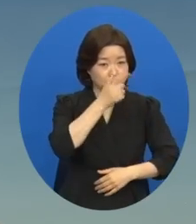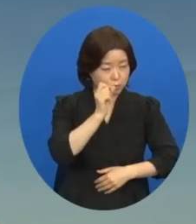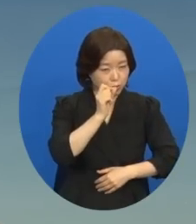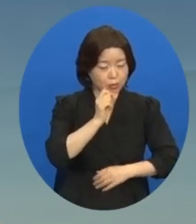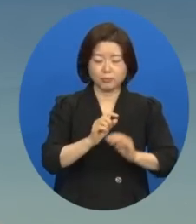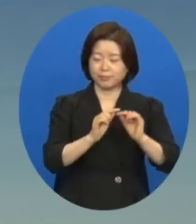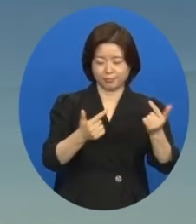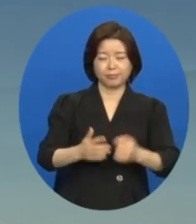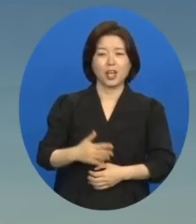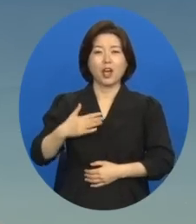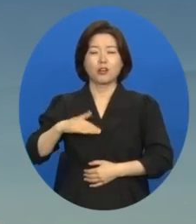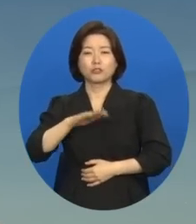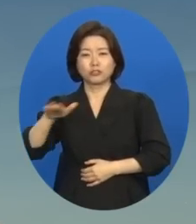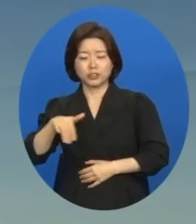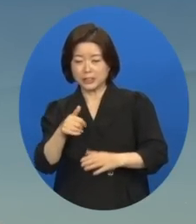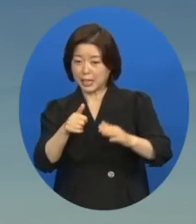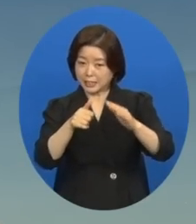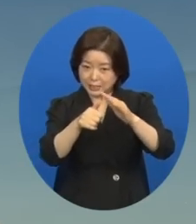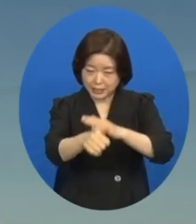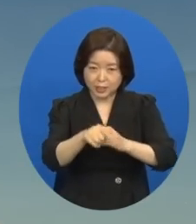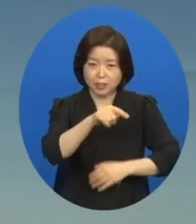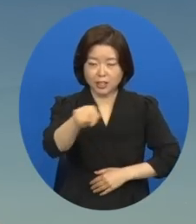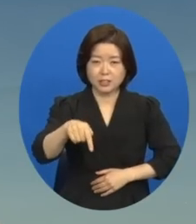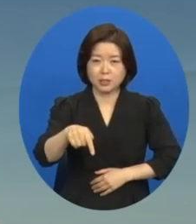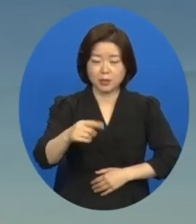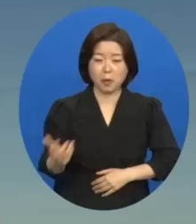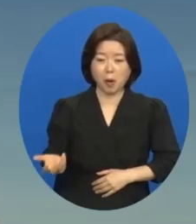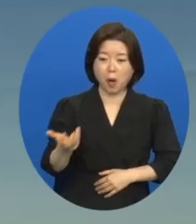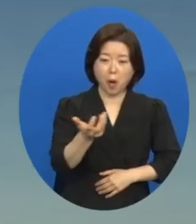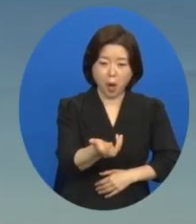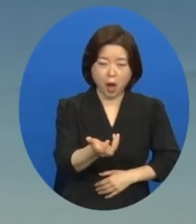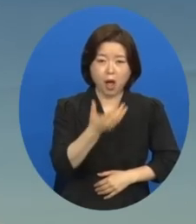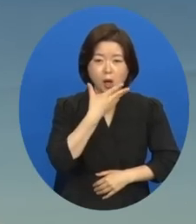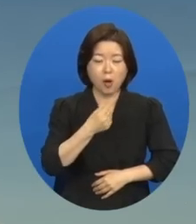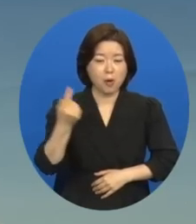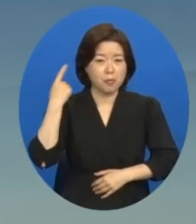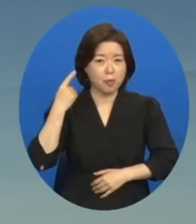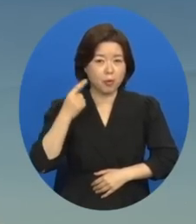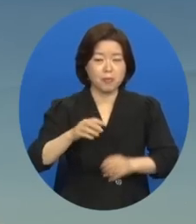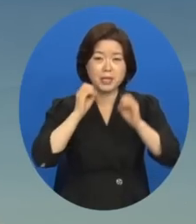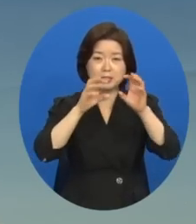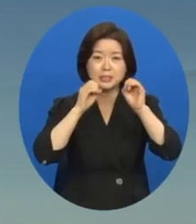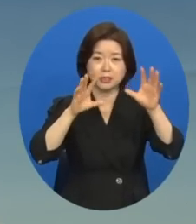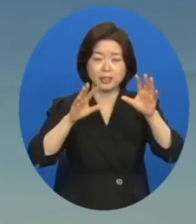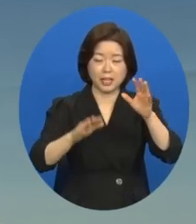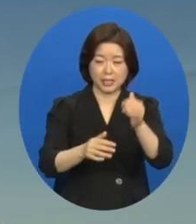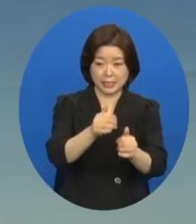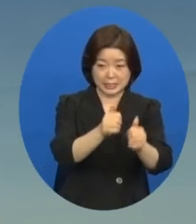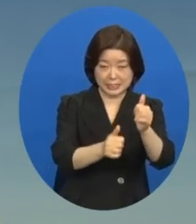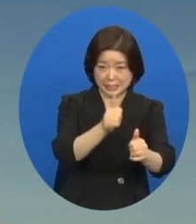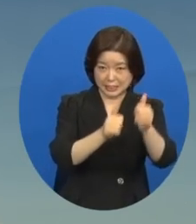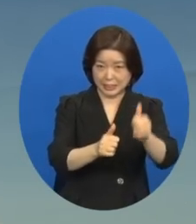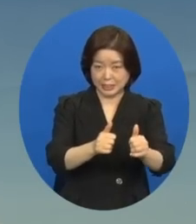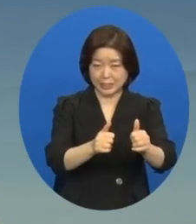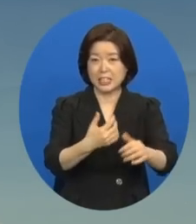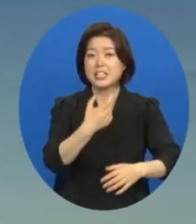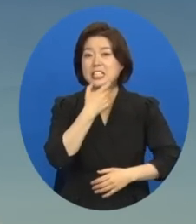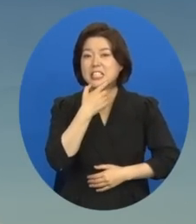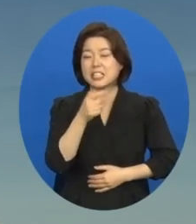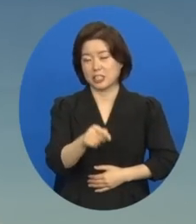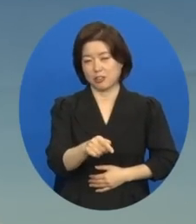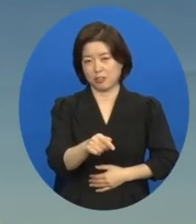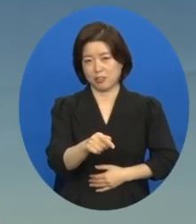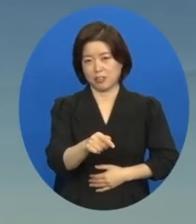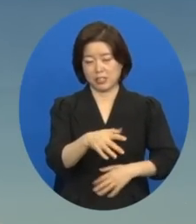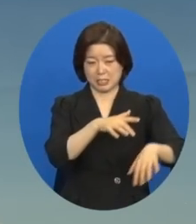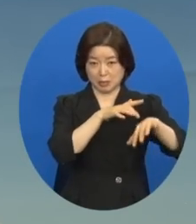들어가서 함께 살며 복음을 전하는 것을 싫어하는 우리의 대적이 우리의